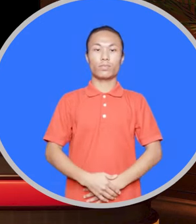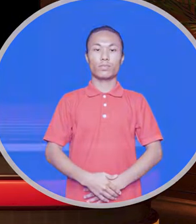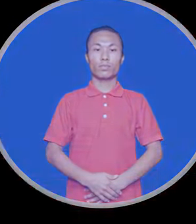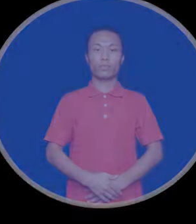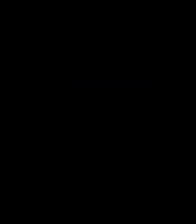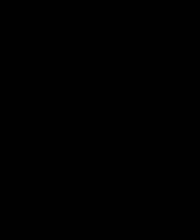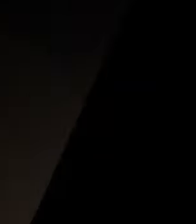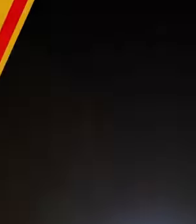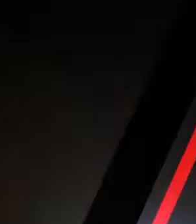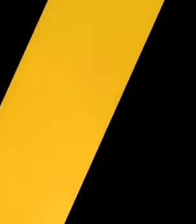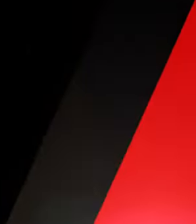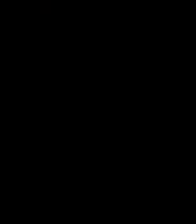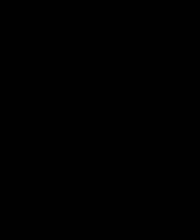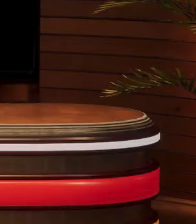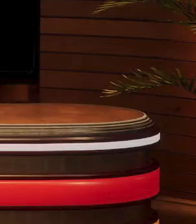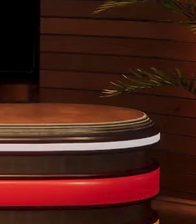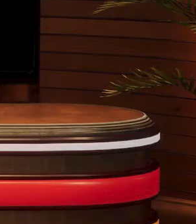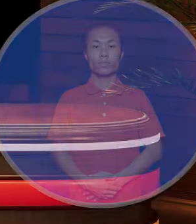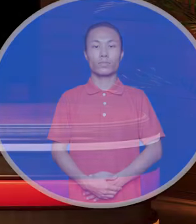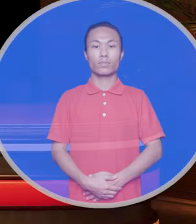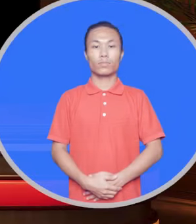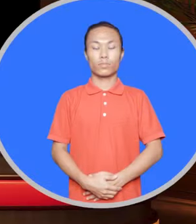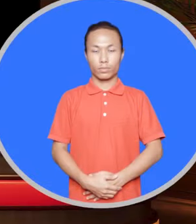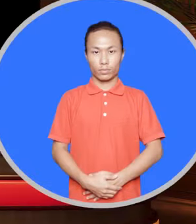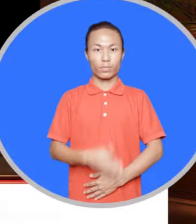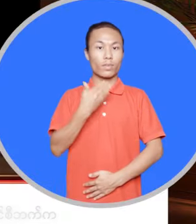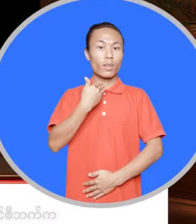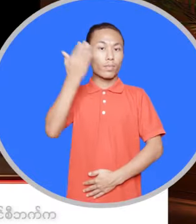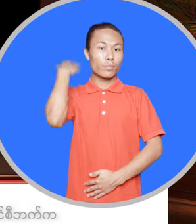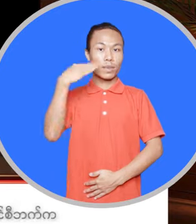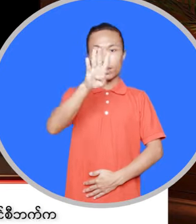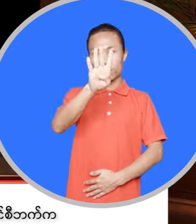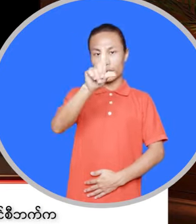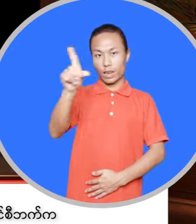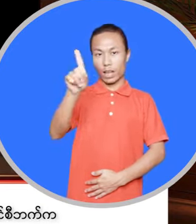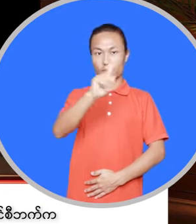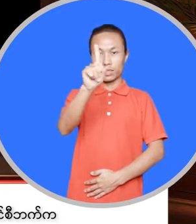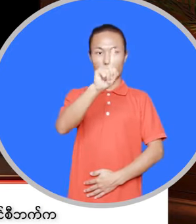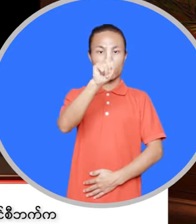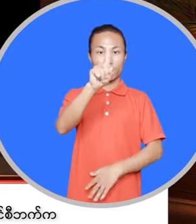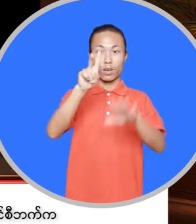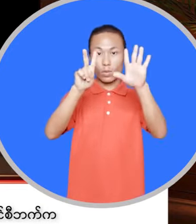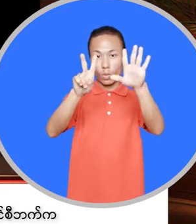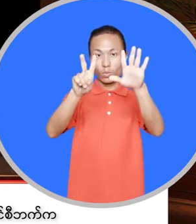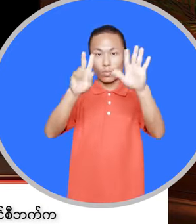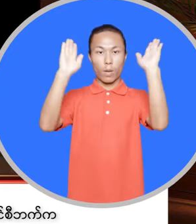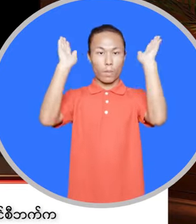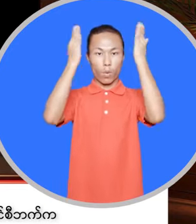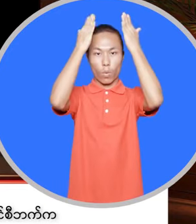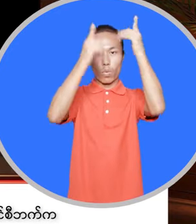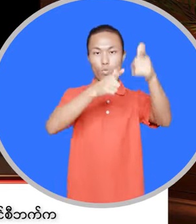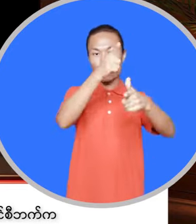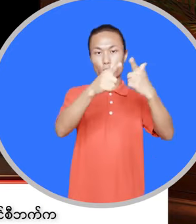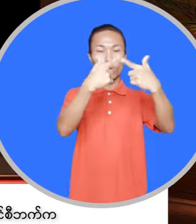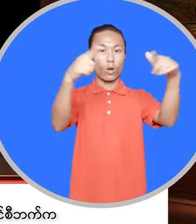တယ်။ဆလတ်တင်ဆက်ပေးမဲ့တဲ့ကတော့တကြံကာလအတွင်းစီဆိုင်မြို့နယ်တိုက်ပွဲမှာအကျန်းဖက်စ